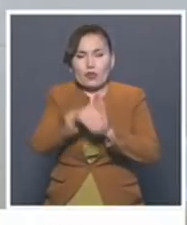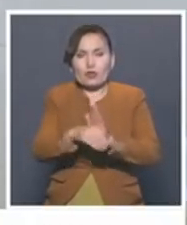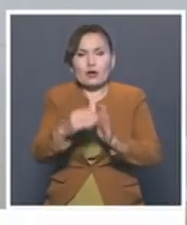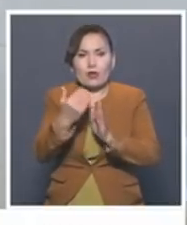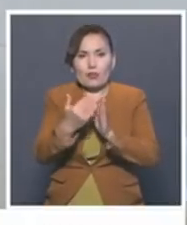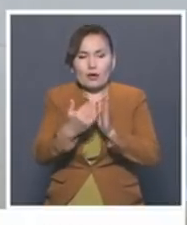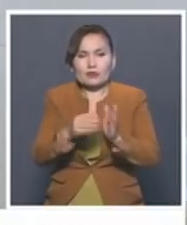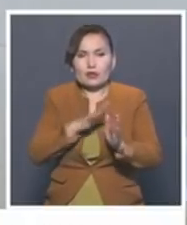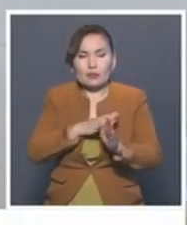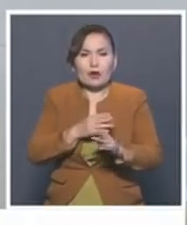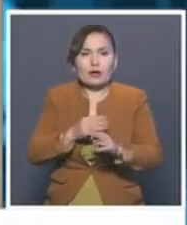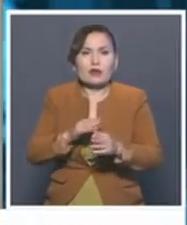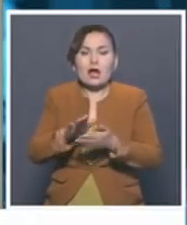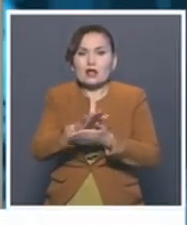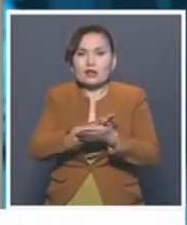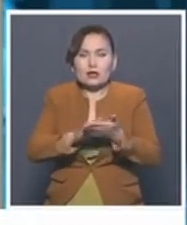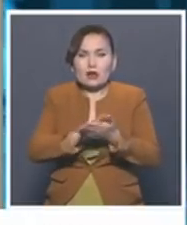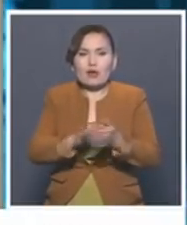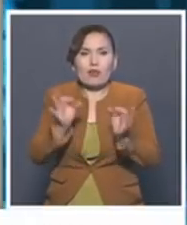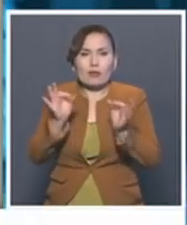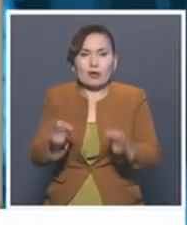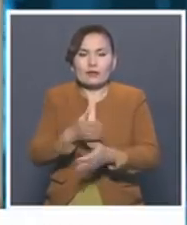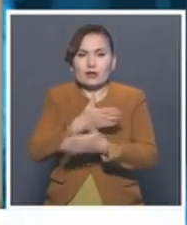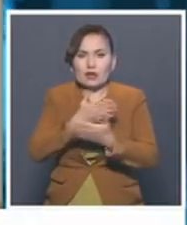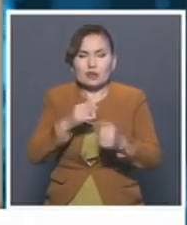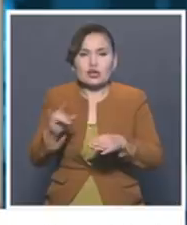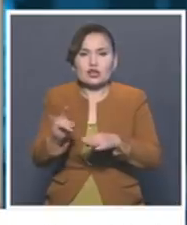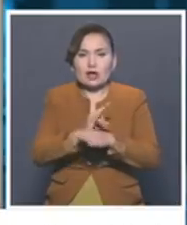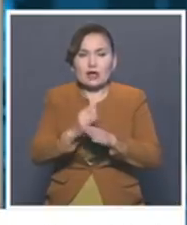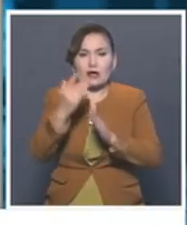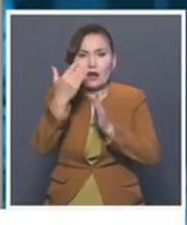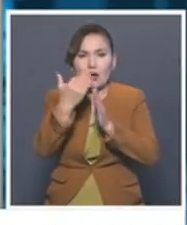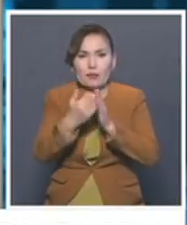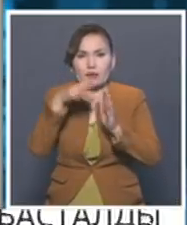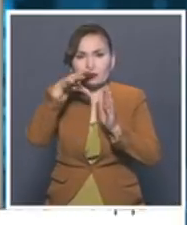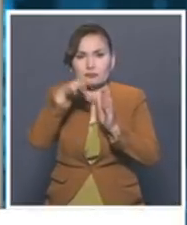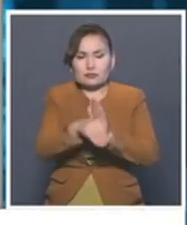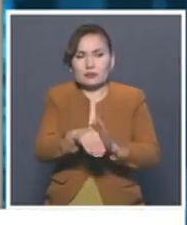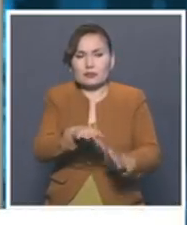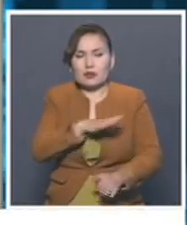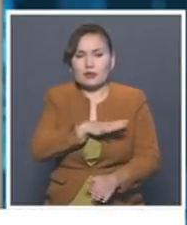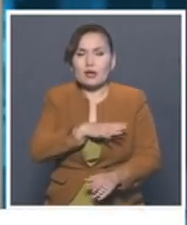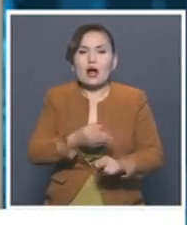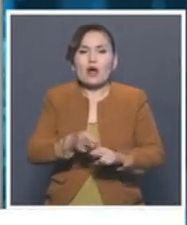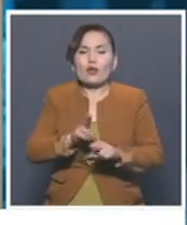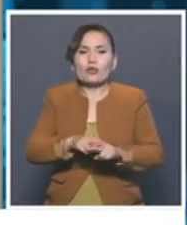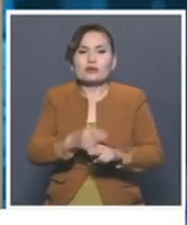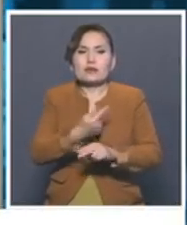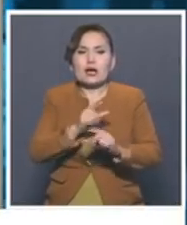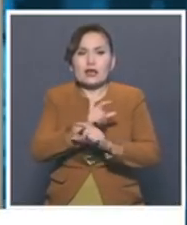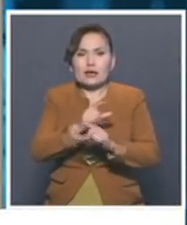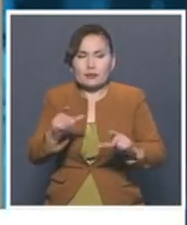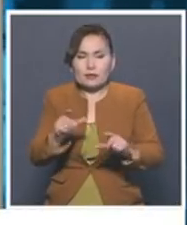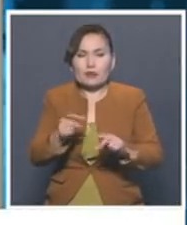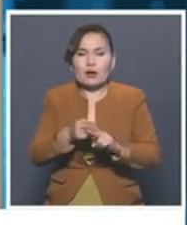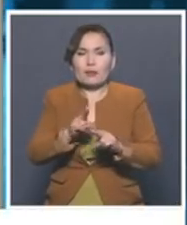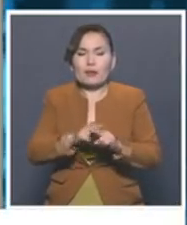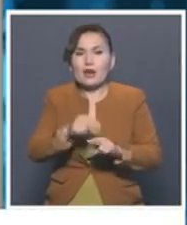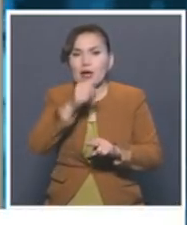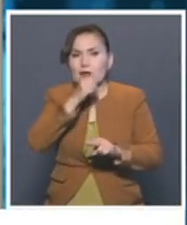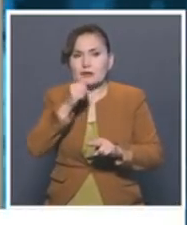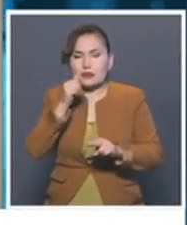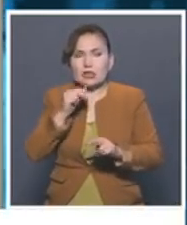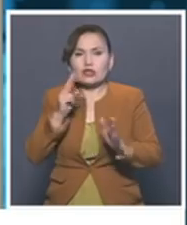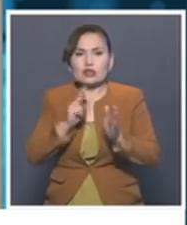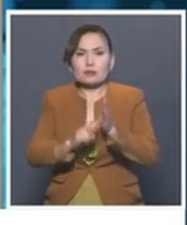Әйтсе де олай болмай шықты. Анықталған жалған ақпарат бойынша емдеу мекемелері қорға 75 миллион